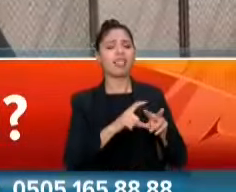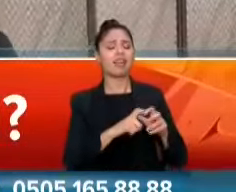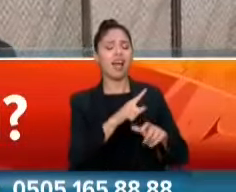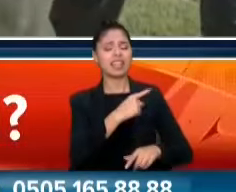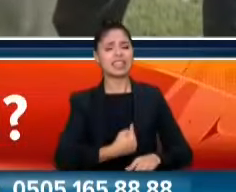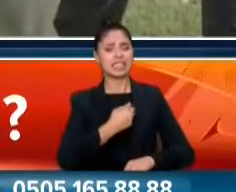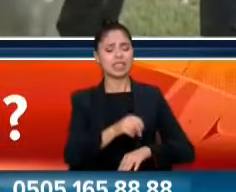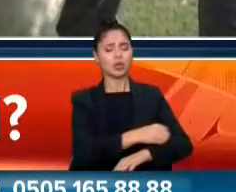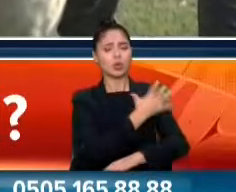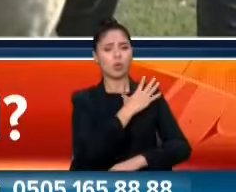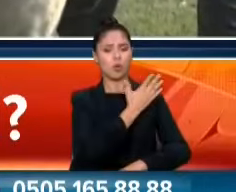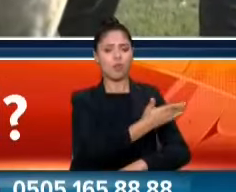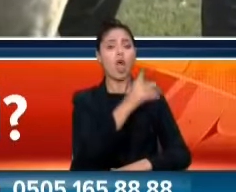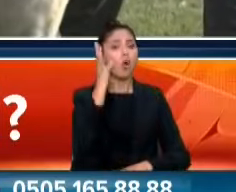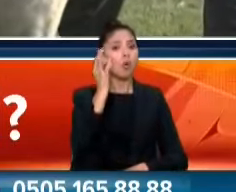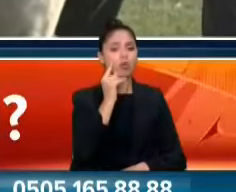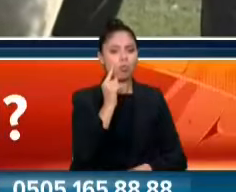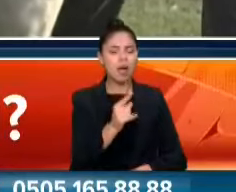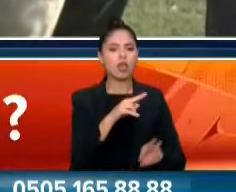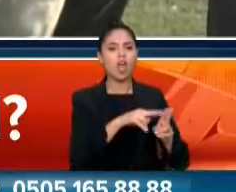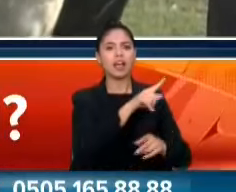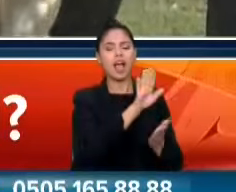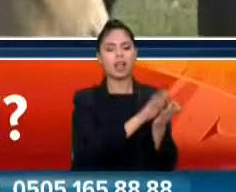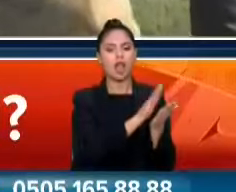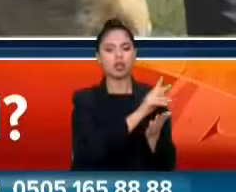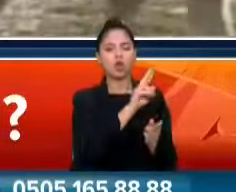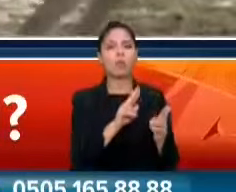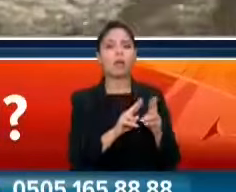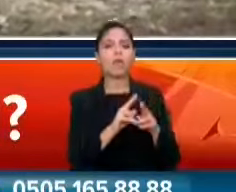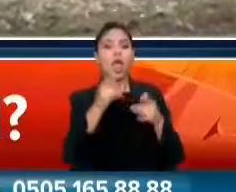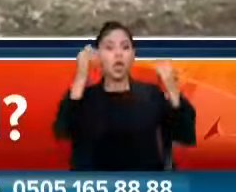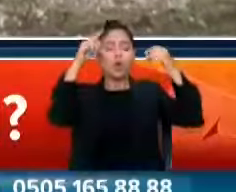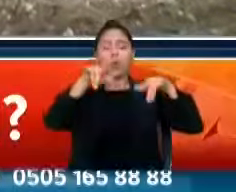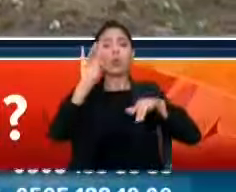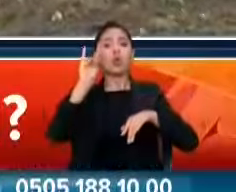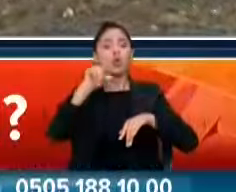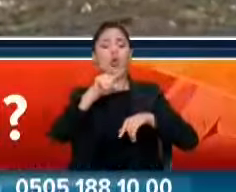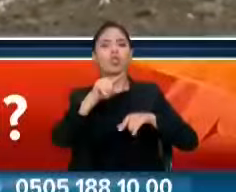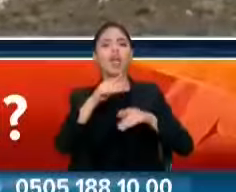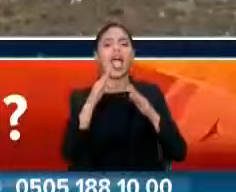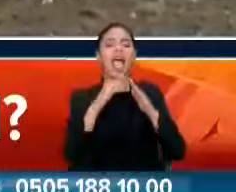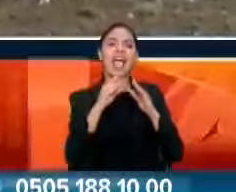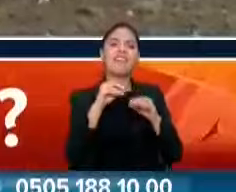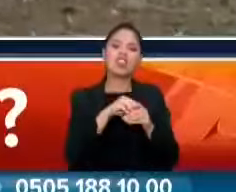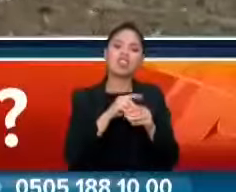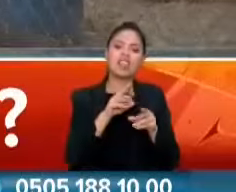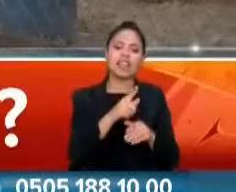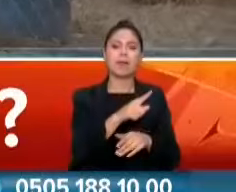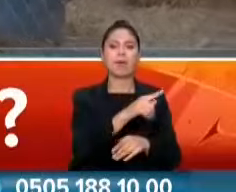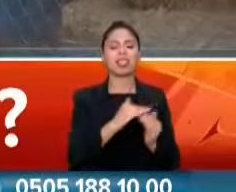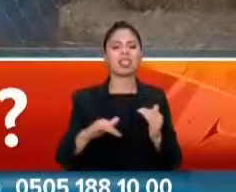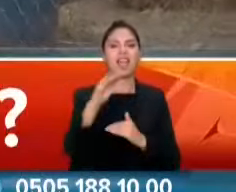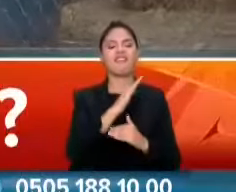duyarlı bir yapıya sahiptir kurdun evcil hali ve çevikliği ile diğer ırklardan bir adım öne